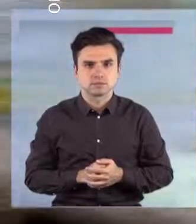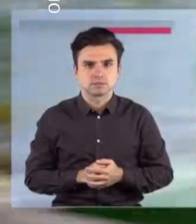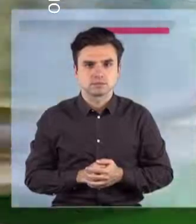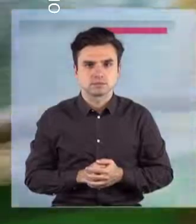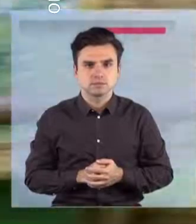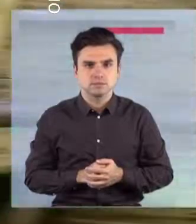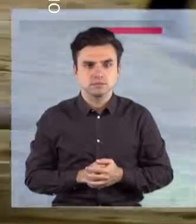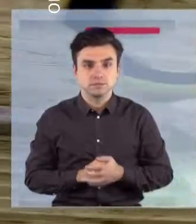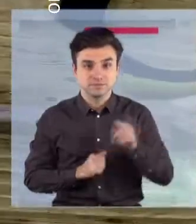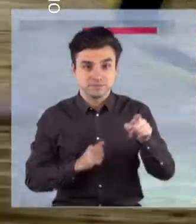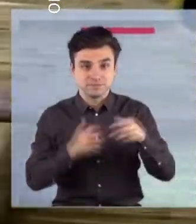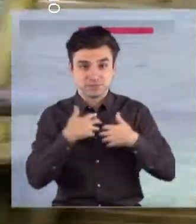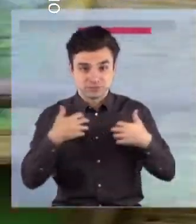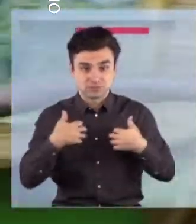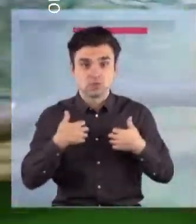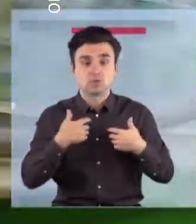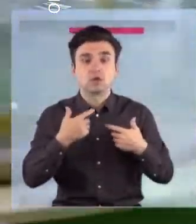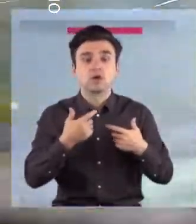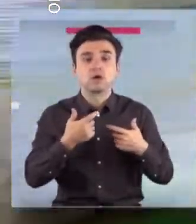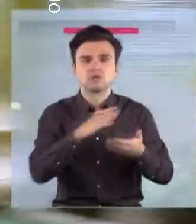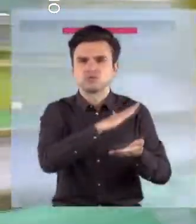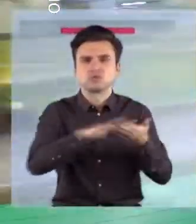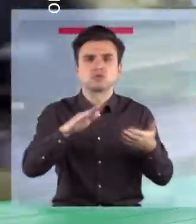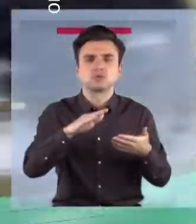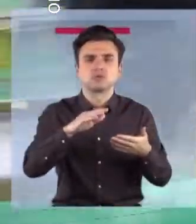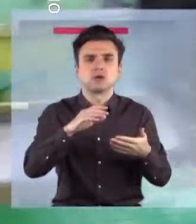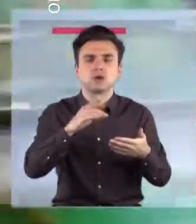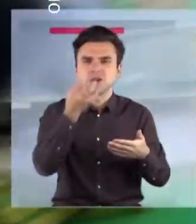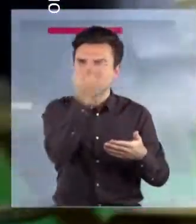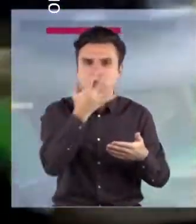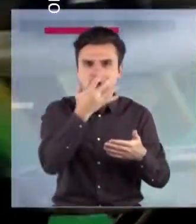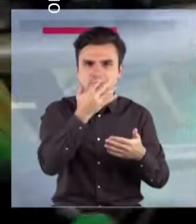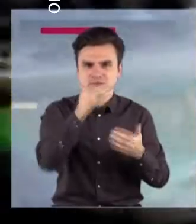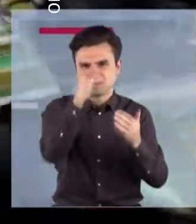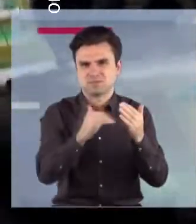поїздка. Це вентиляція, да, у вас? Вона постійно працює.